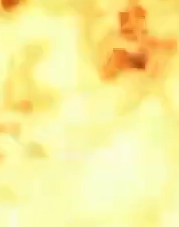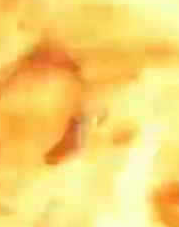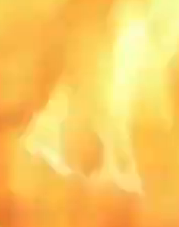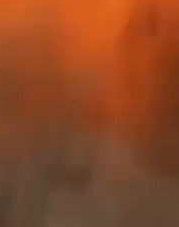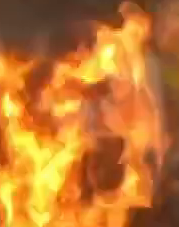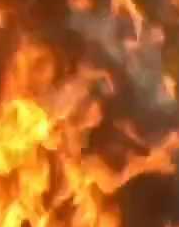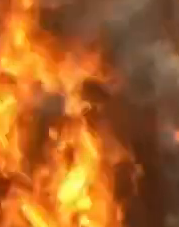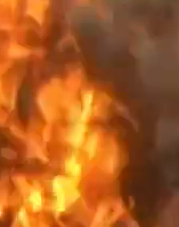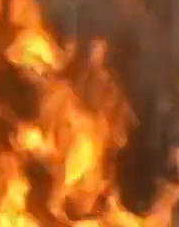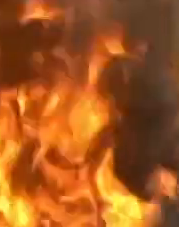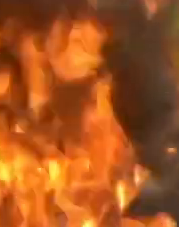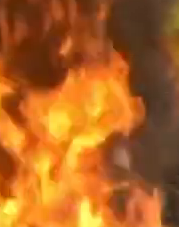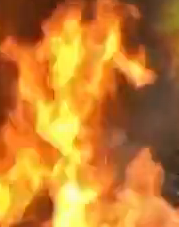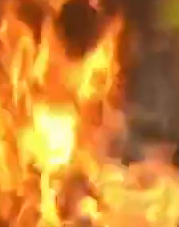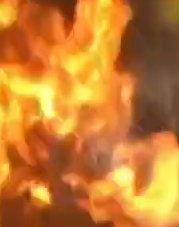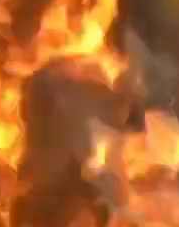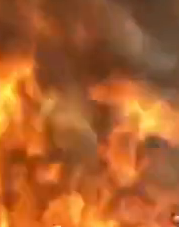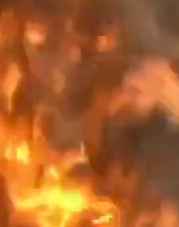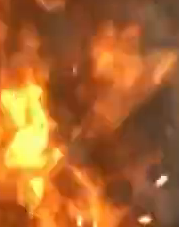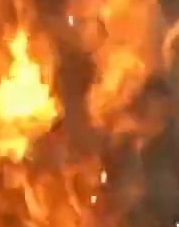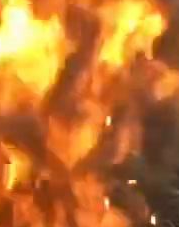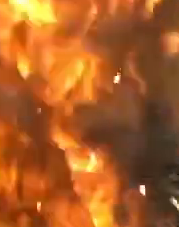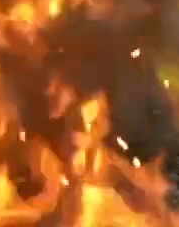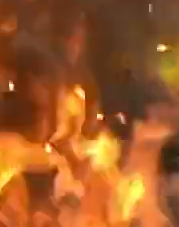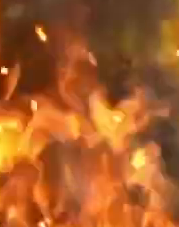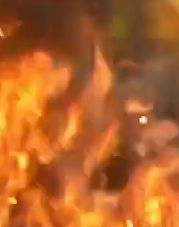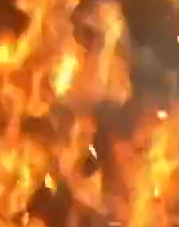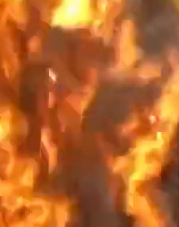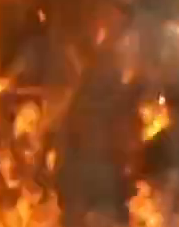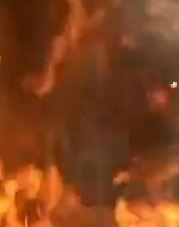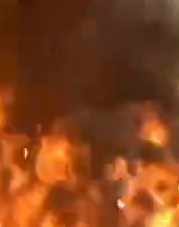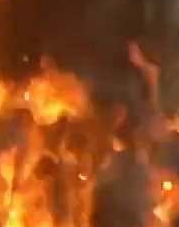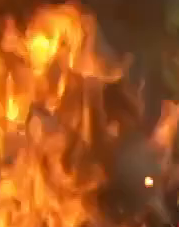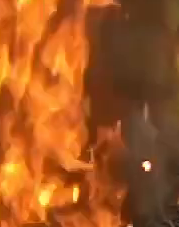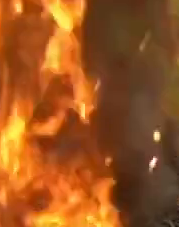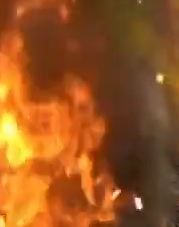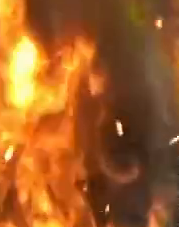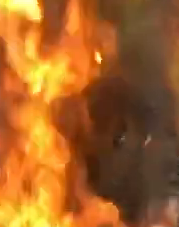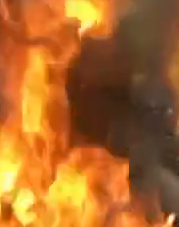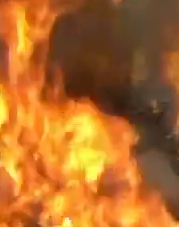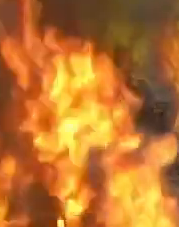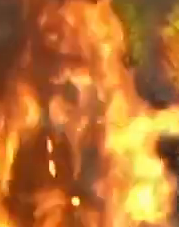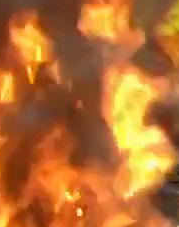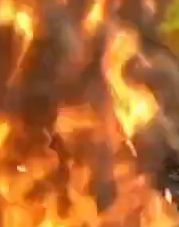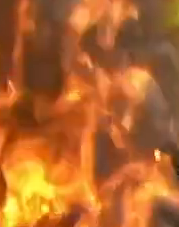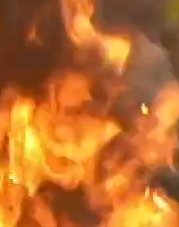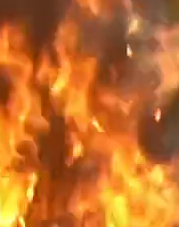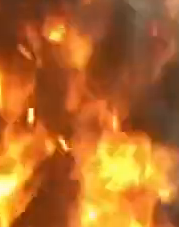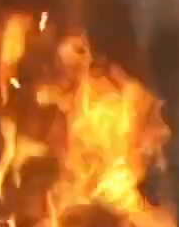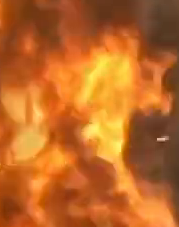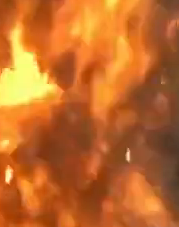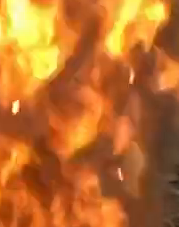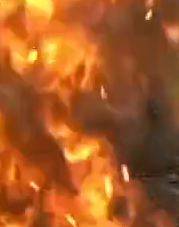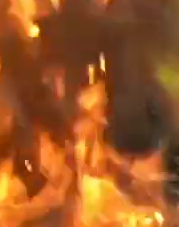В Два вертолета сегодня с 7 утра